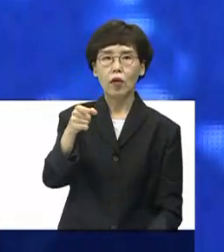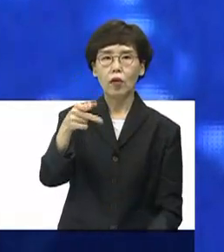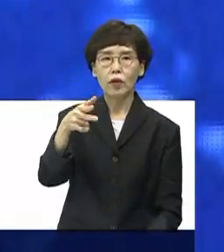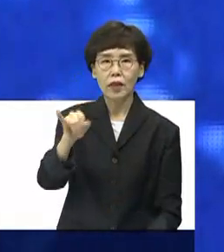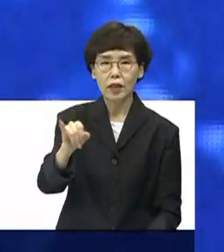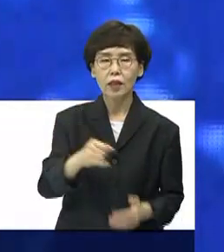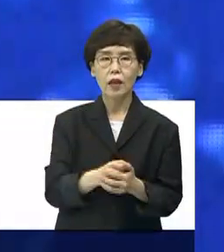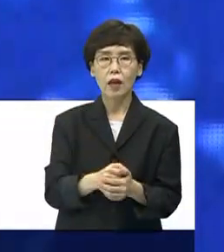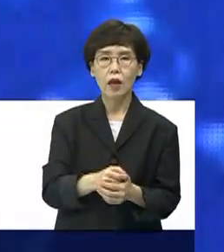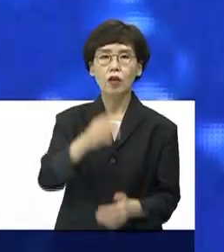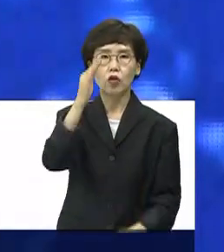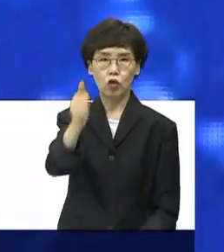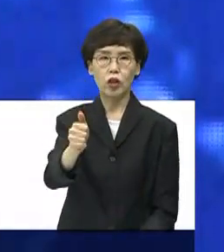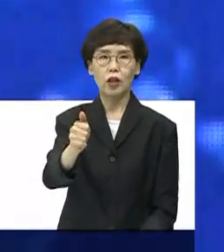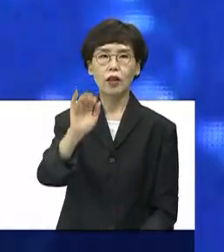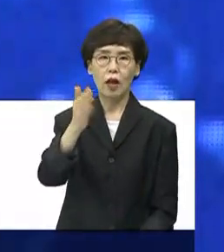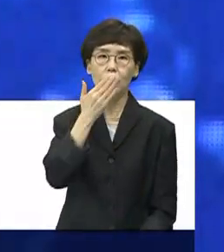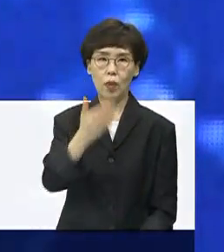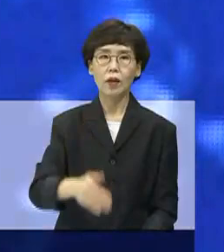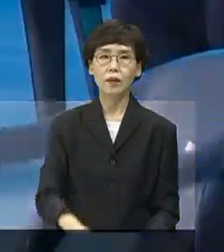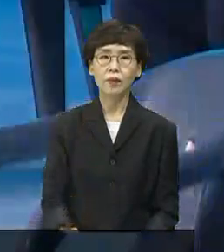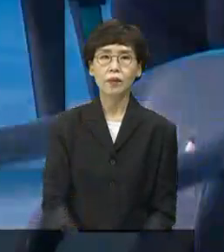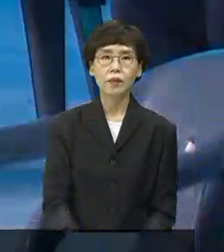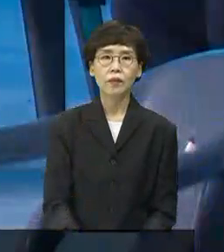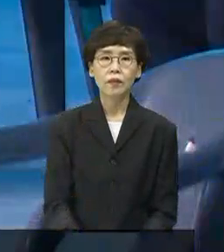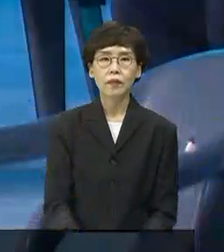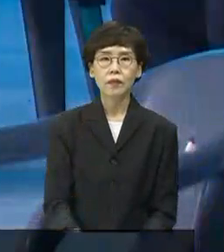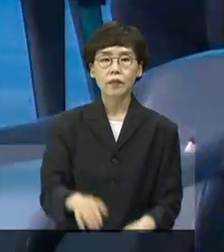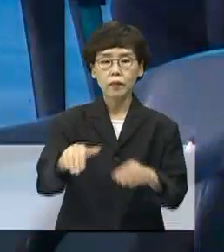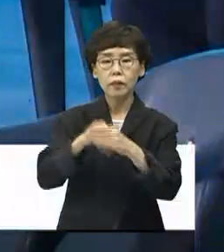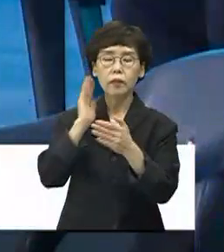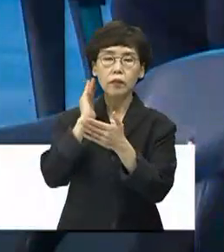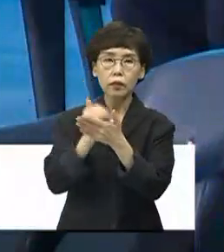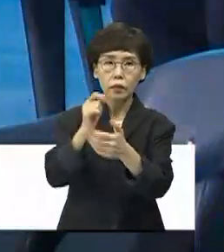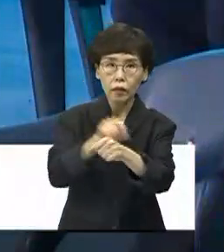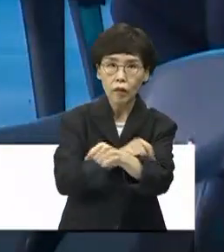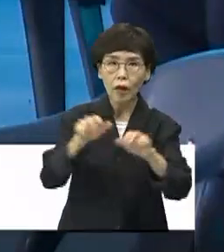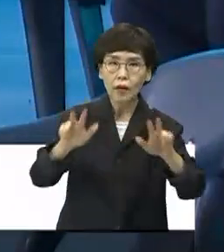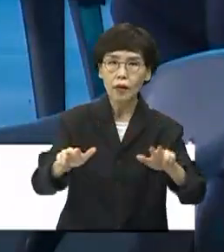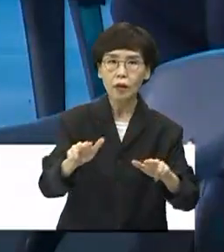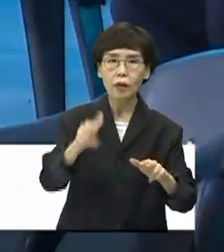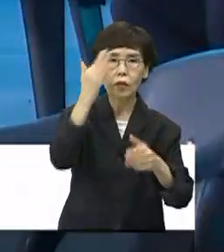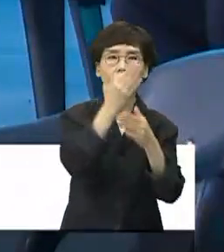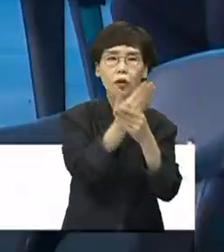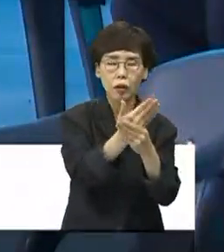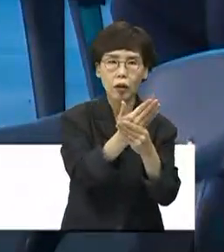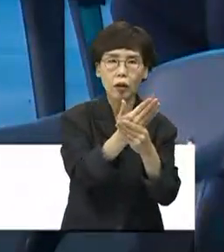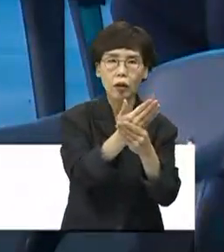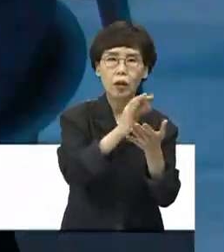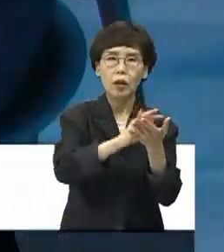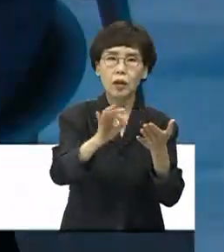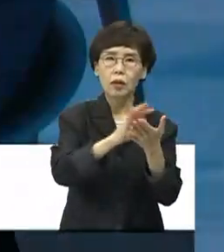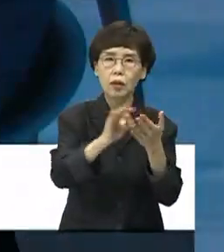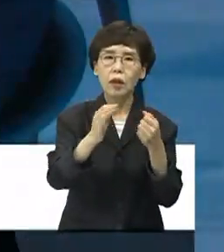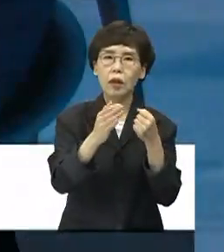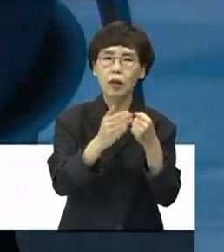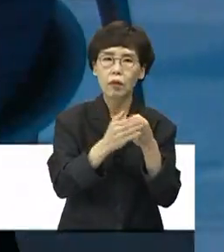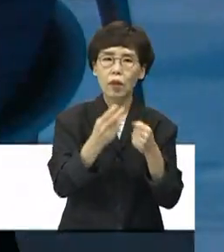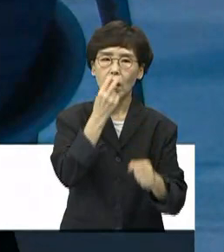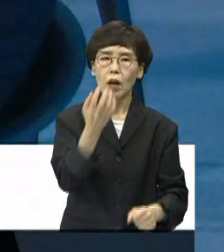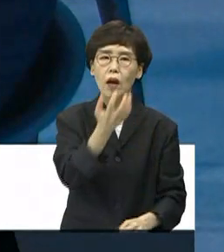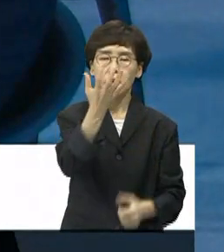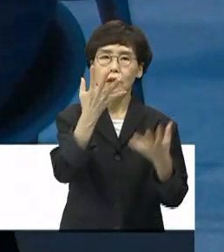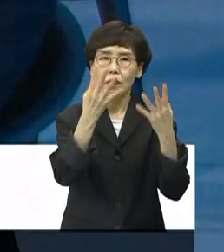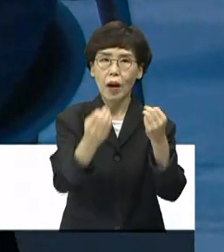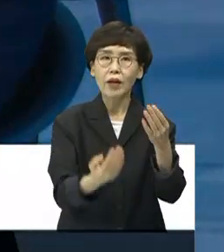당당한 주인공이 될 수 있습니다. 문 대통령은 특히 현재 화석연료 기반으로 온실가스 배출을 동반하는